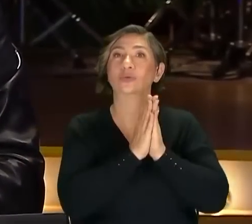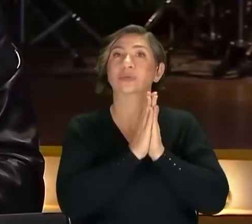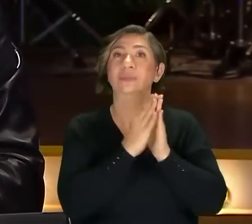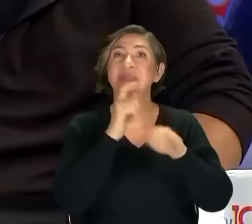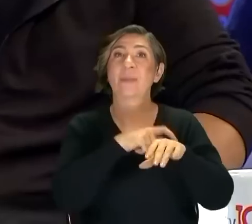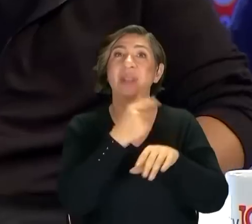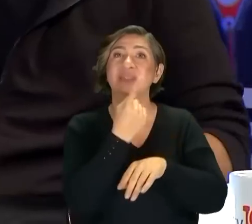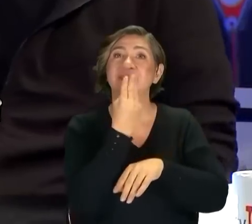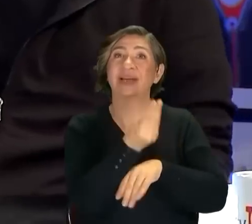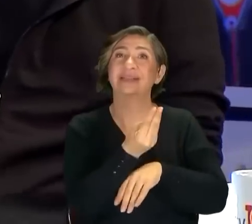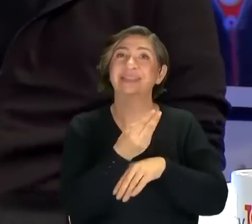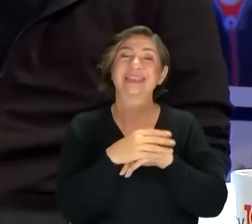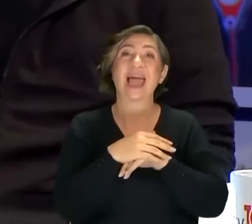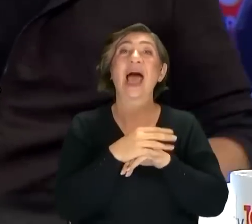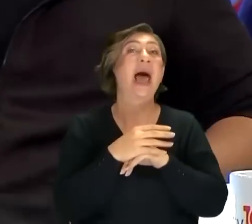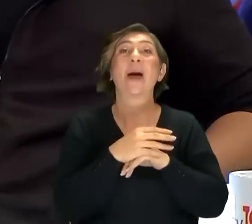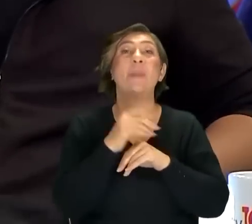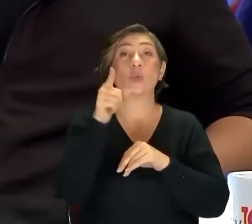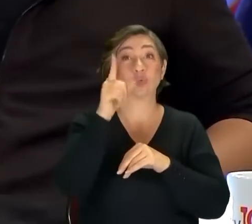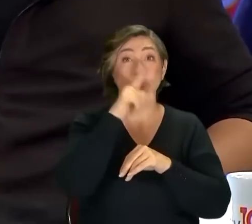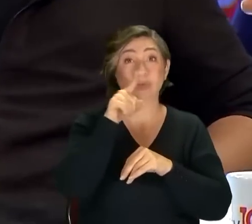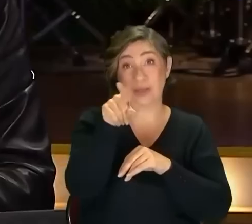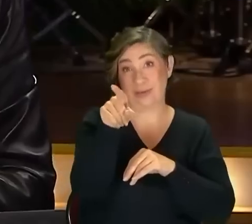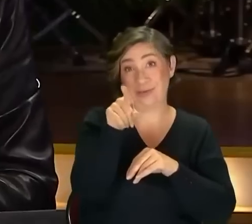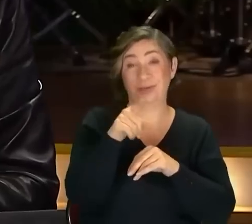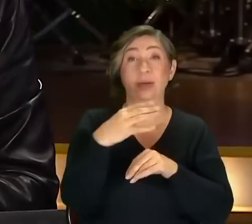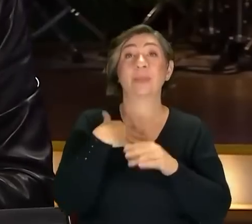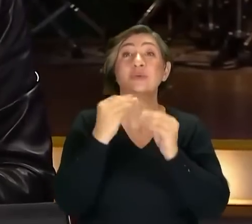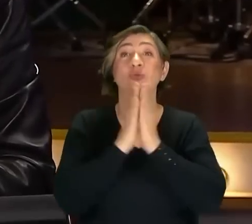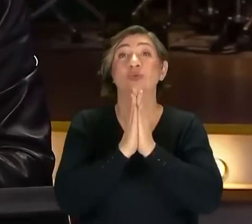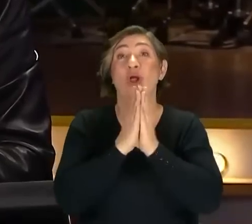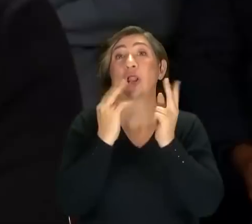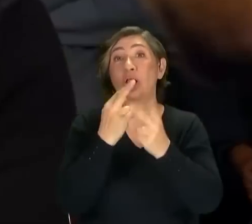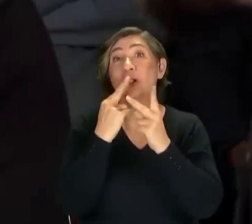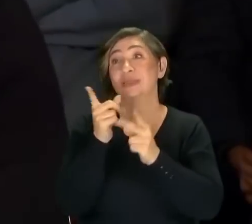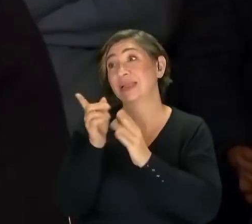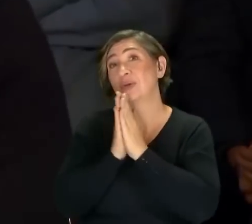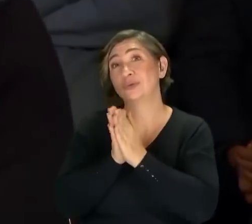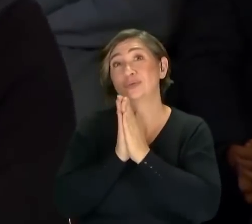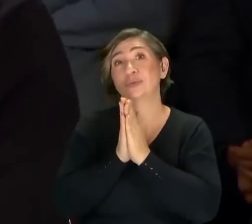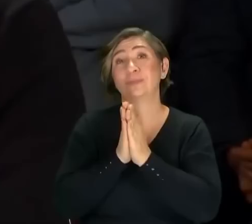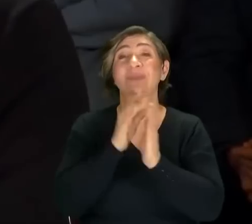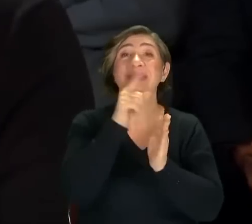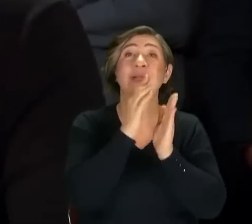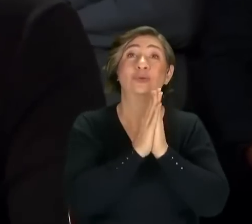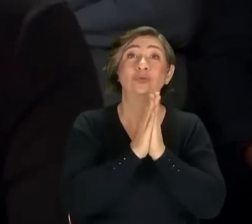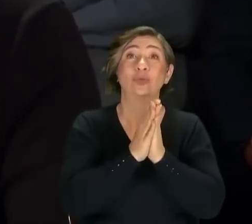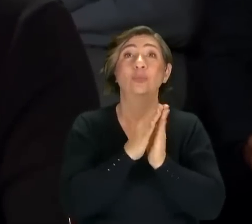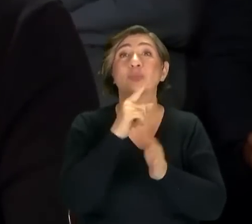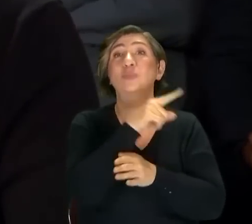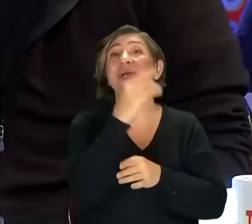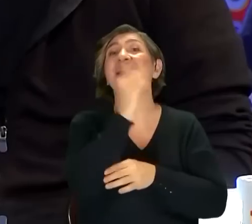az vakit ayırabildim. Ama onun yüzünden. Ben de çok özür dilerim. Senden de özür diliyorum sevgili abi. Sizden de özür diliyorum.